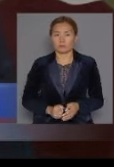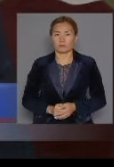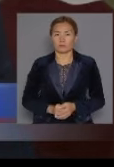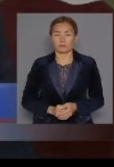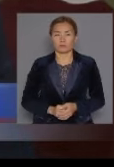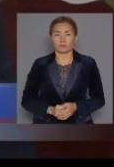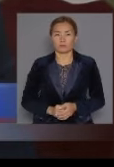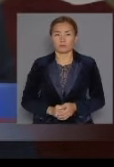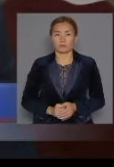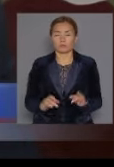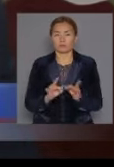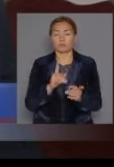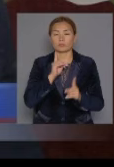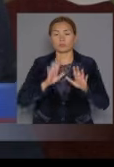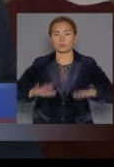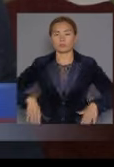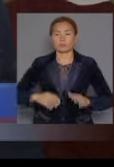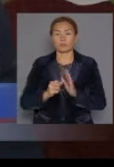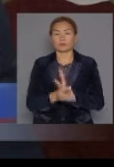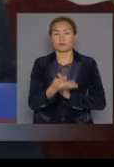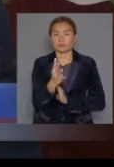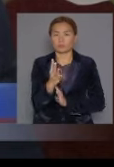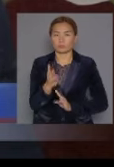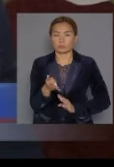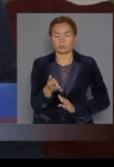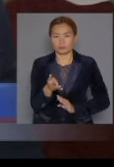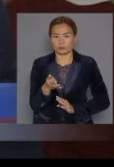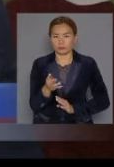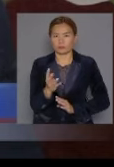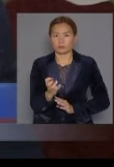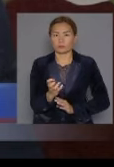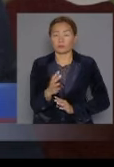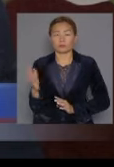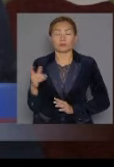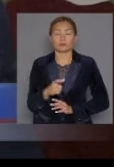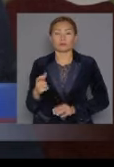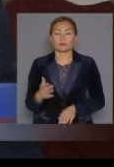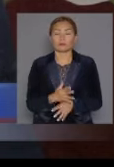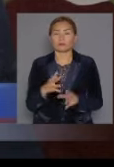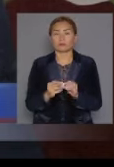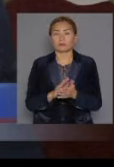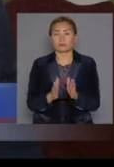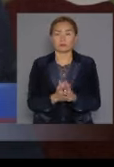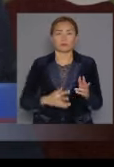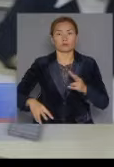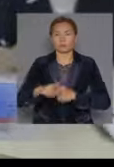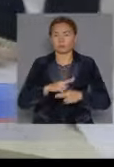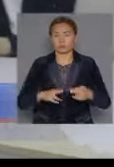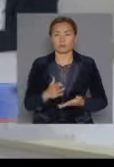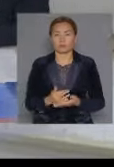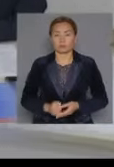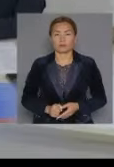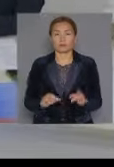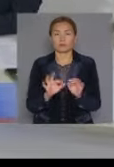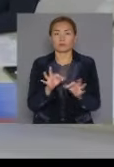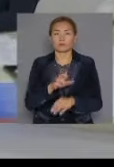жиналыстың басында да айтып отырмын. Сіздің алдыңызда 1400 адам бар. Үстінде адам тұр. Олардың жағдайы да дәл сіздікіндей. Айта